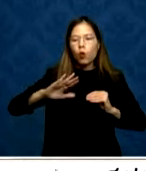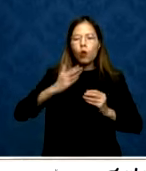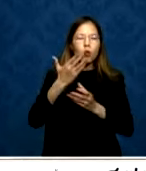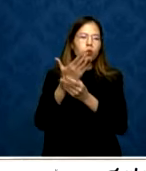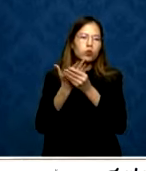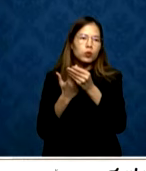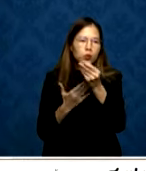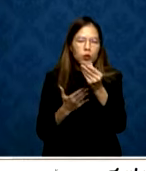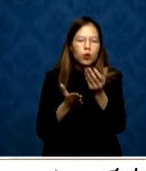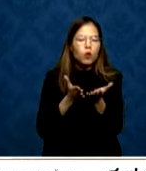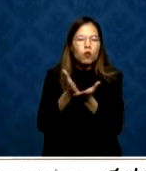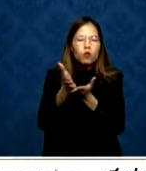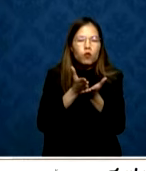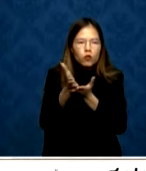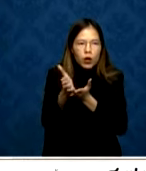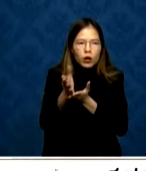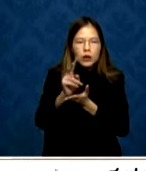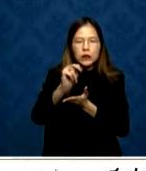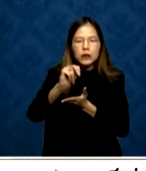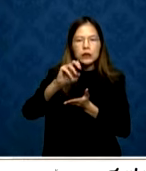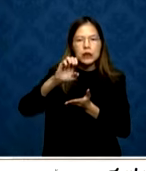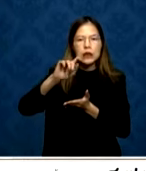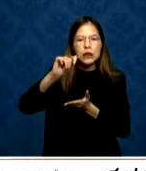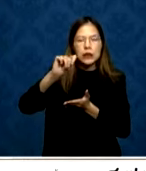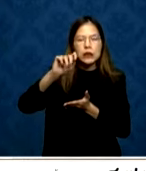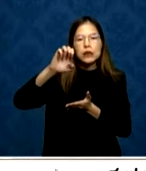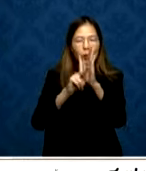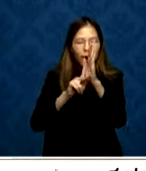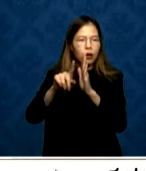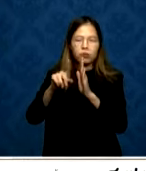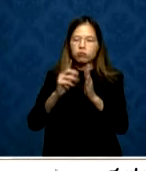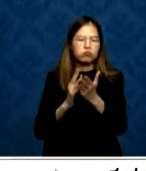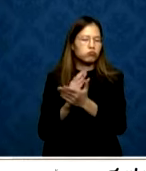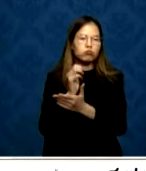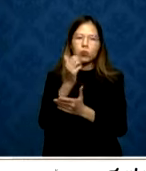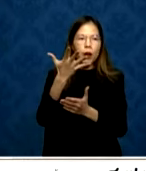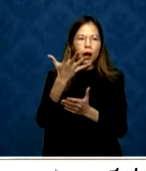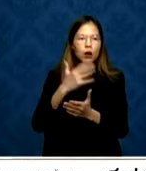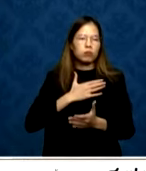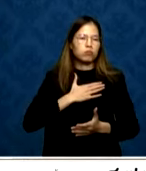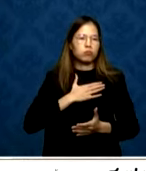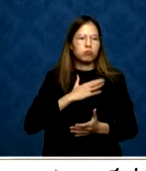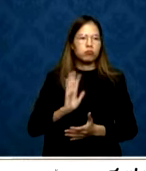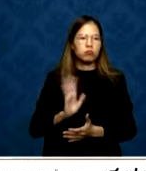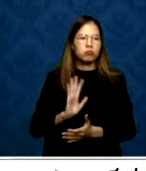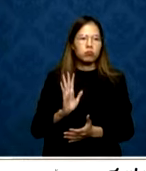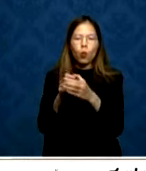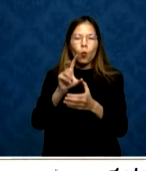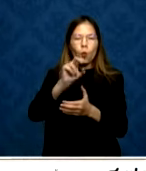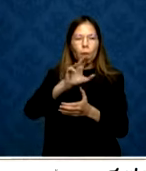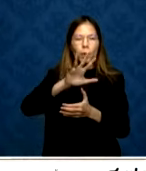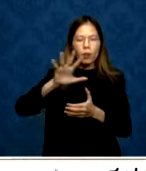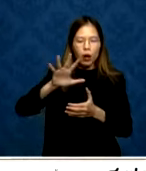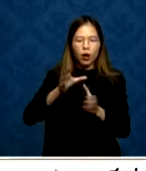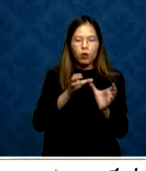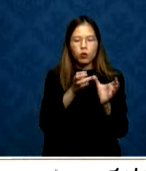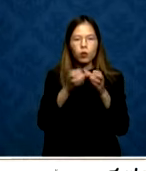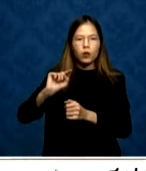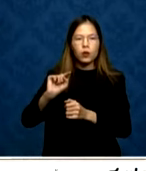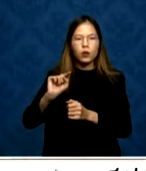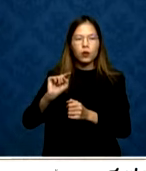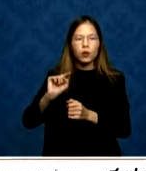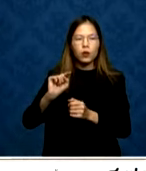ฎรฝ่ายนิติบัญญัติเสนอร่างที่เกี่ยวกับพระราชบัญญัติการเงินและผมก็ไม่ประสงค์ที่จะอุทธรณ์คำสั่งในเรื่องของร่างพระราช